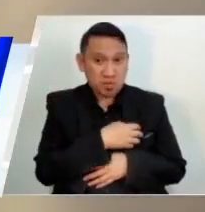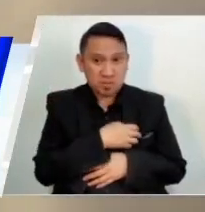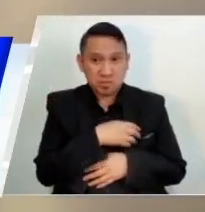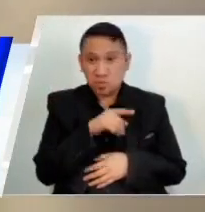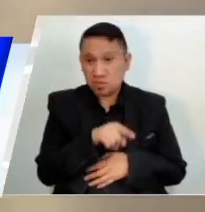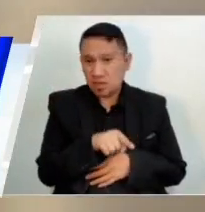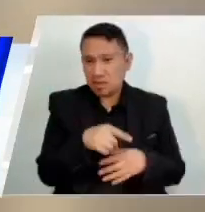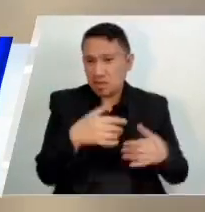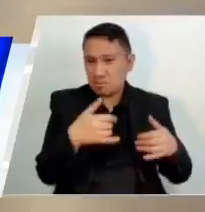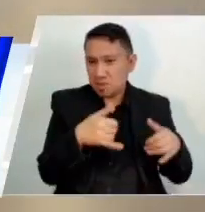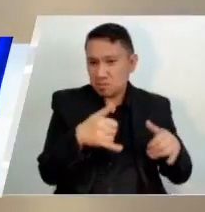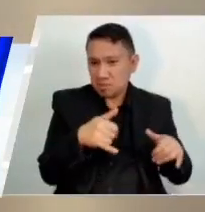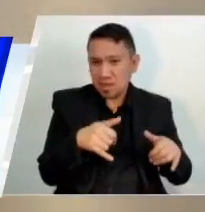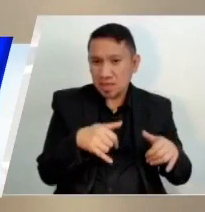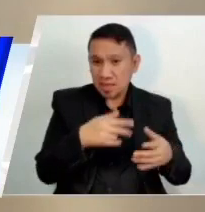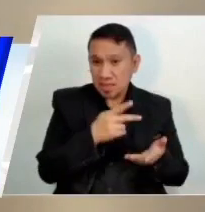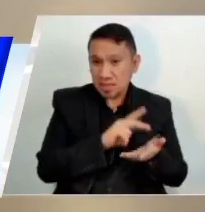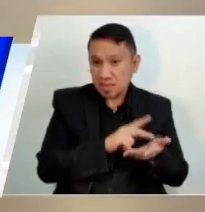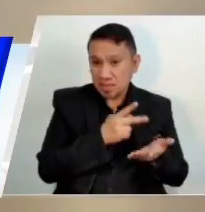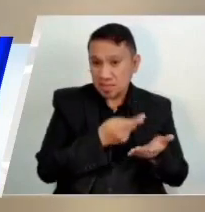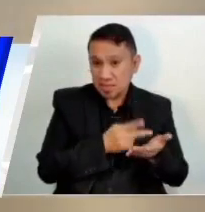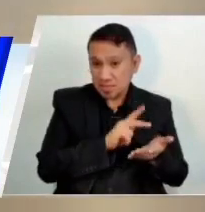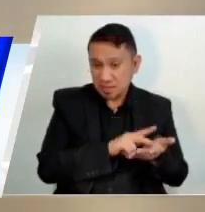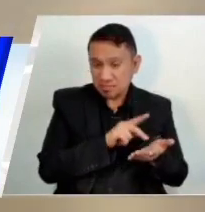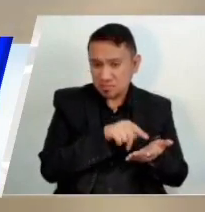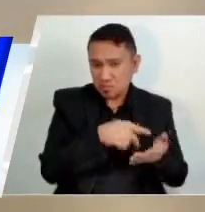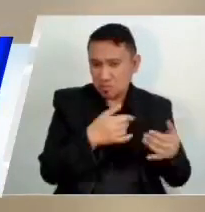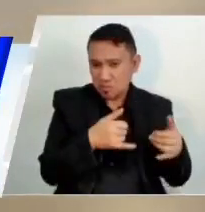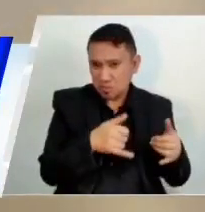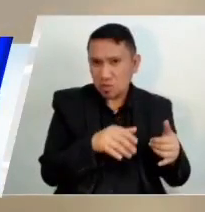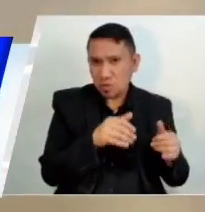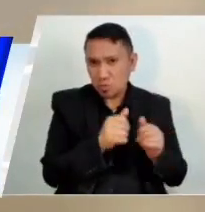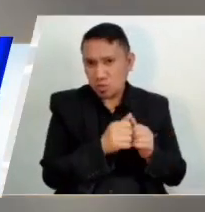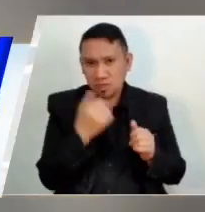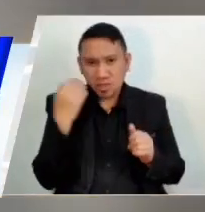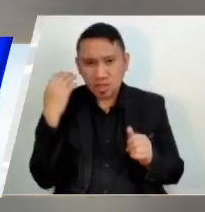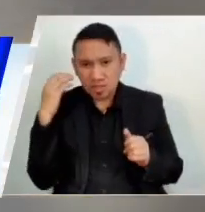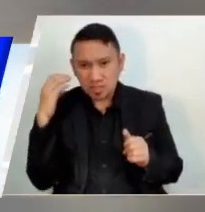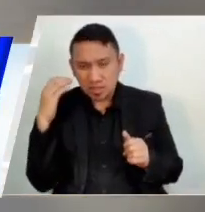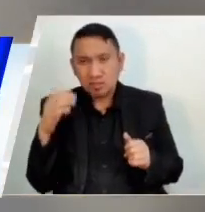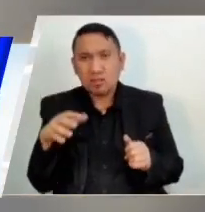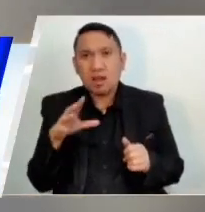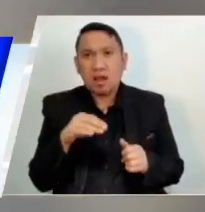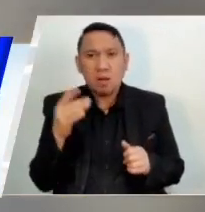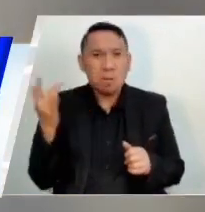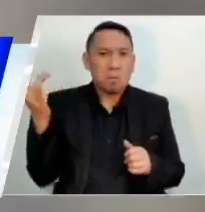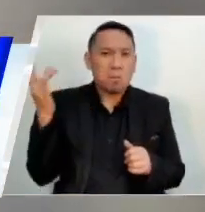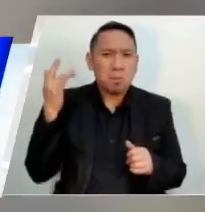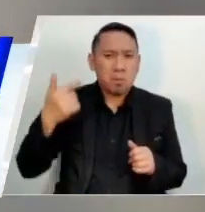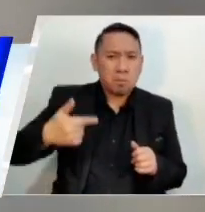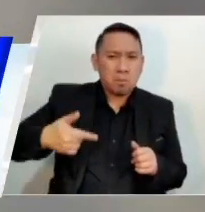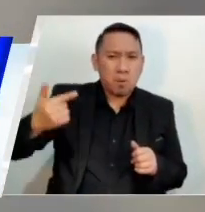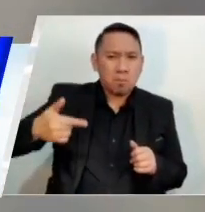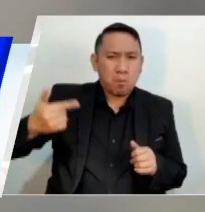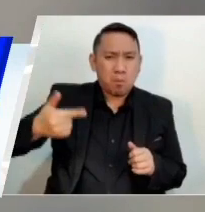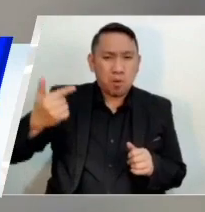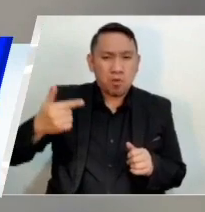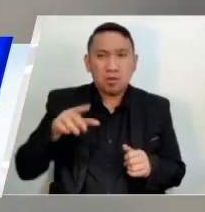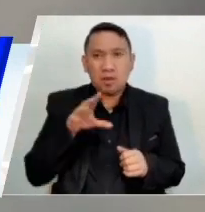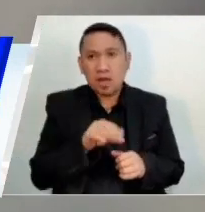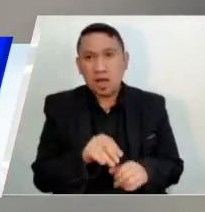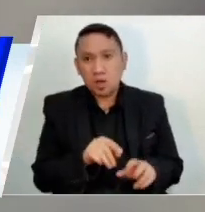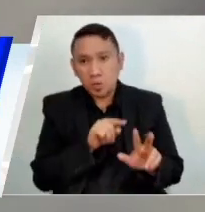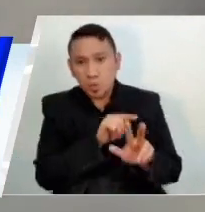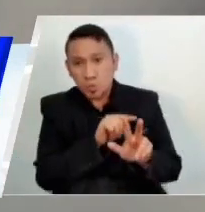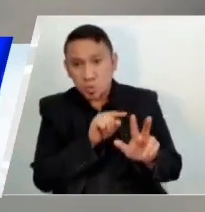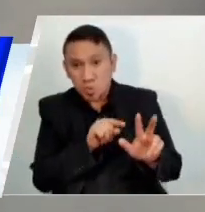kasama ang tatlong pinsan niyang edad 4, 10 at 11 nang umalingaw-ngaw ang putok ng baril. Sugatan ang tatlo pang bata sa